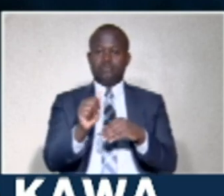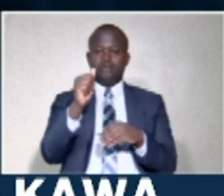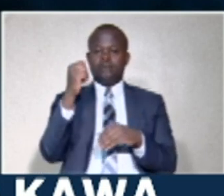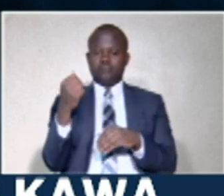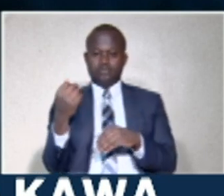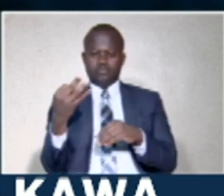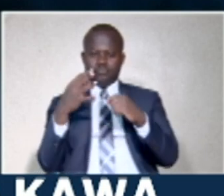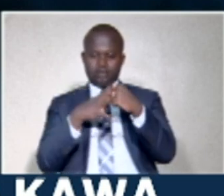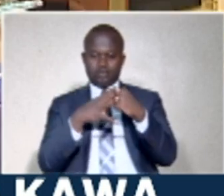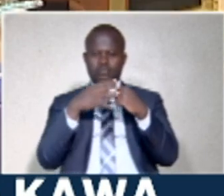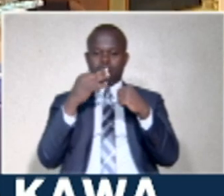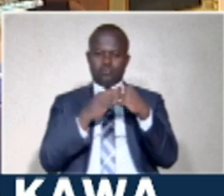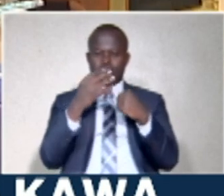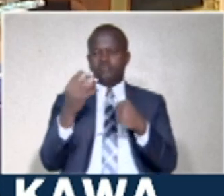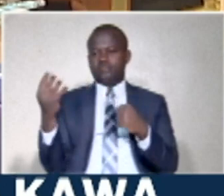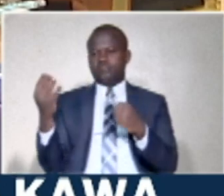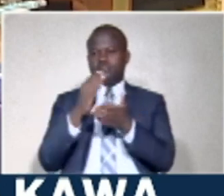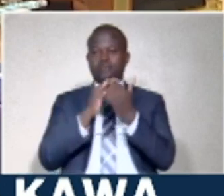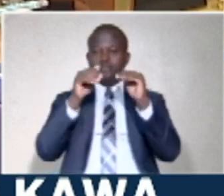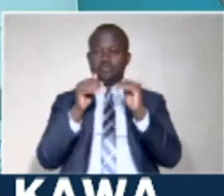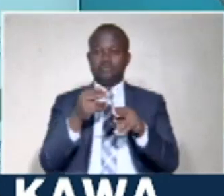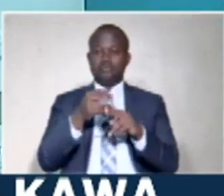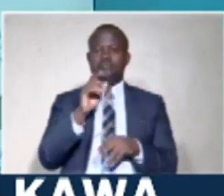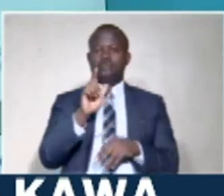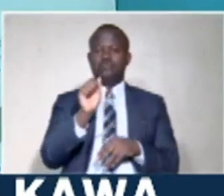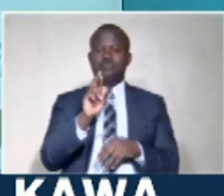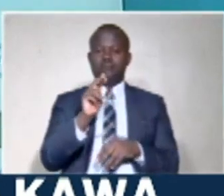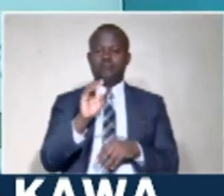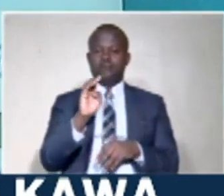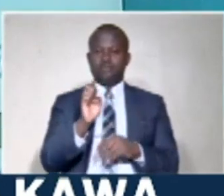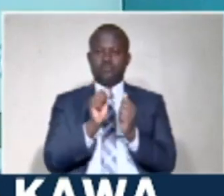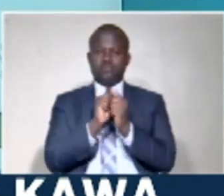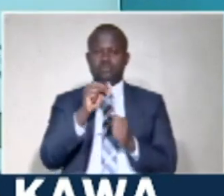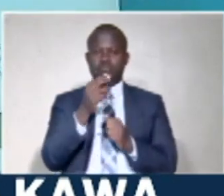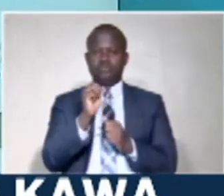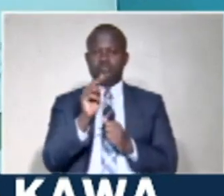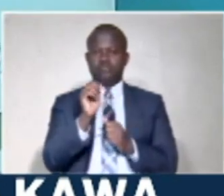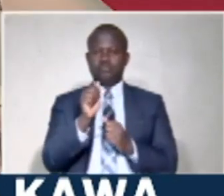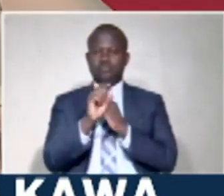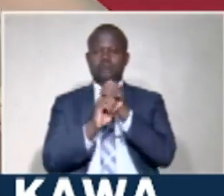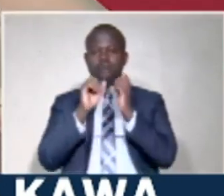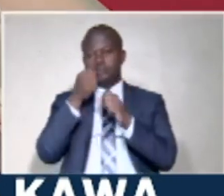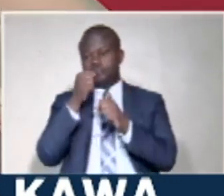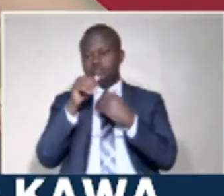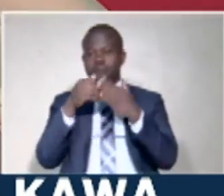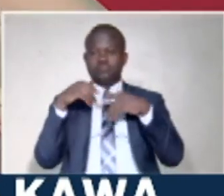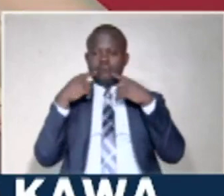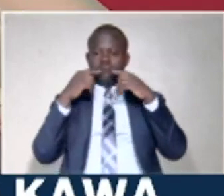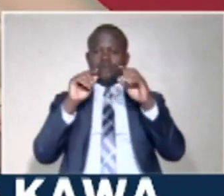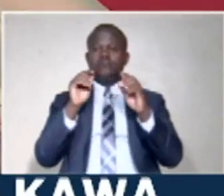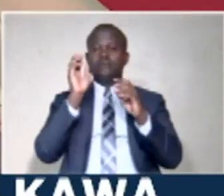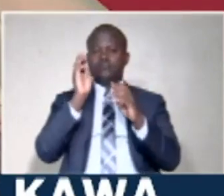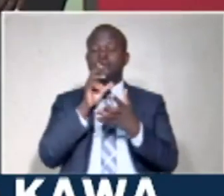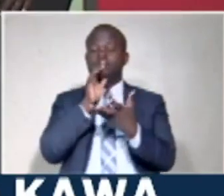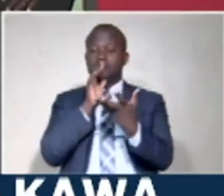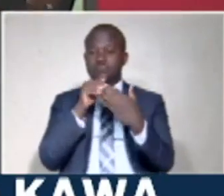39,844. Bamwe abahinzi ba kawa bitabiriye inama barimo Niyomahoro Florence wo mu karere ka Gicumbi na Imana Emmanuel wo mu karere ka Nyamasheke bavuga icyo biteze